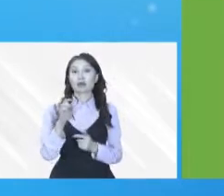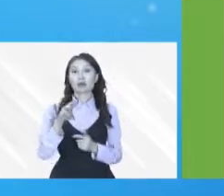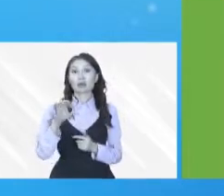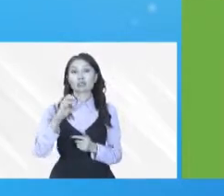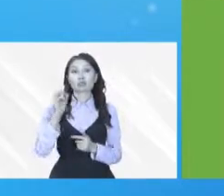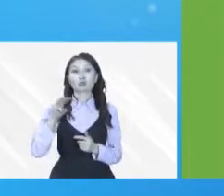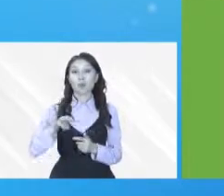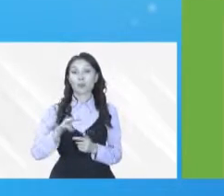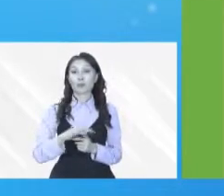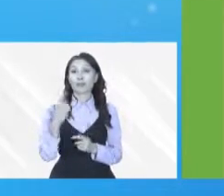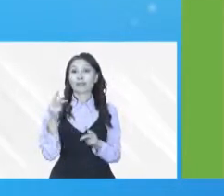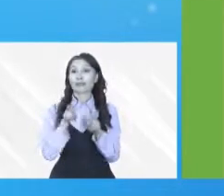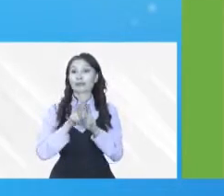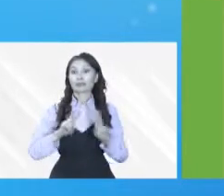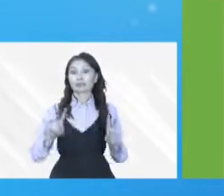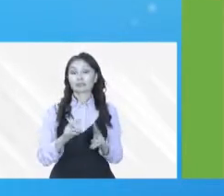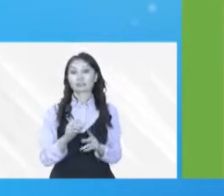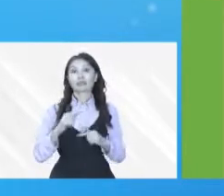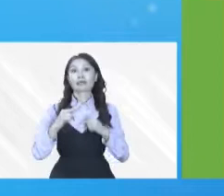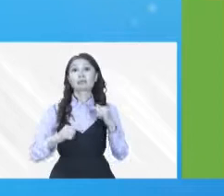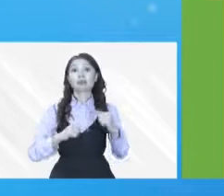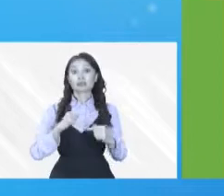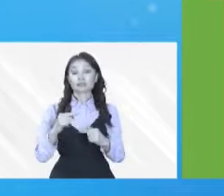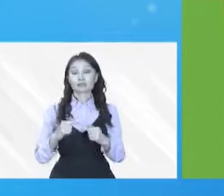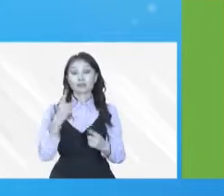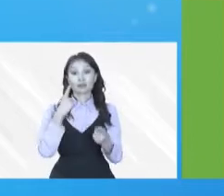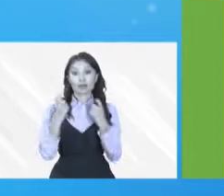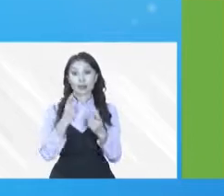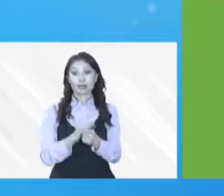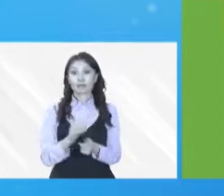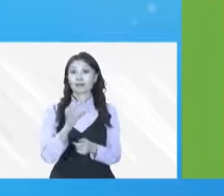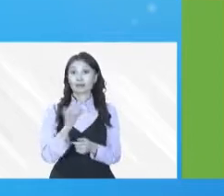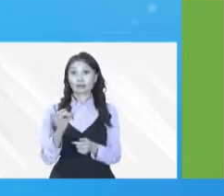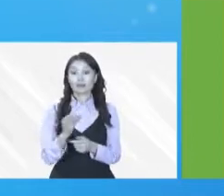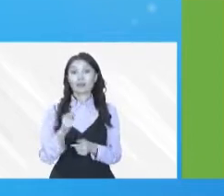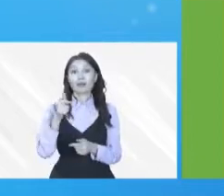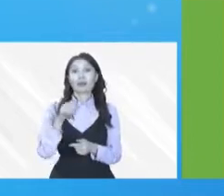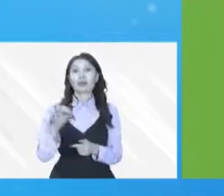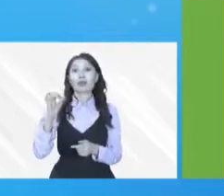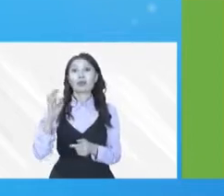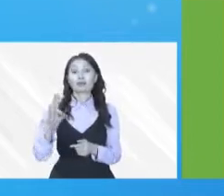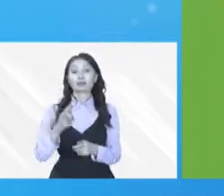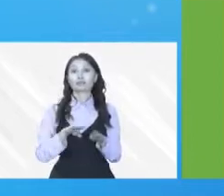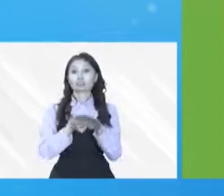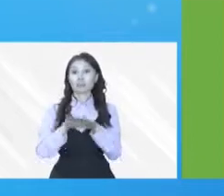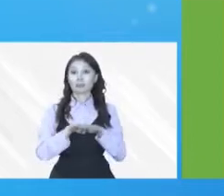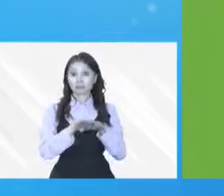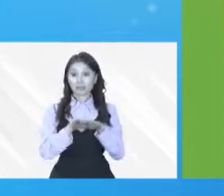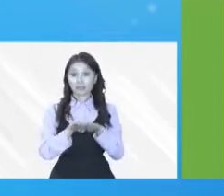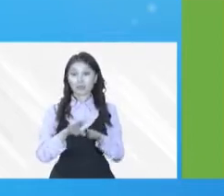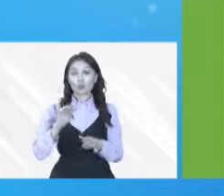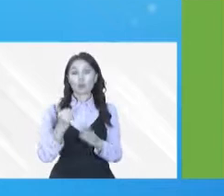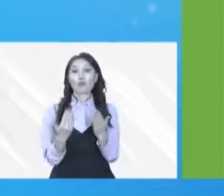хромосом, идентичности наследственной информации и генетической стабильности